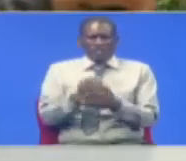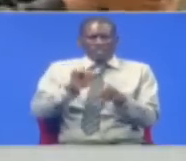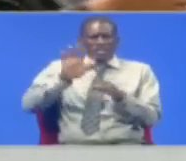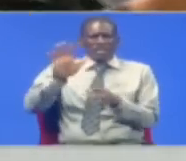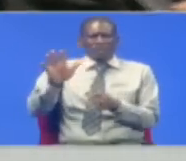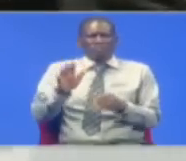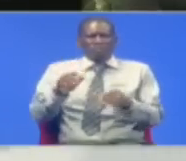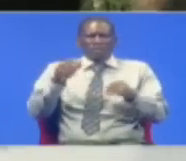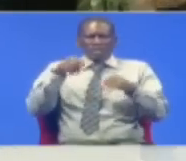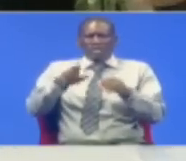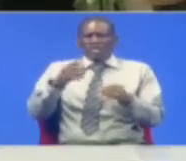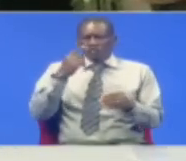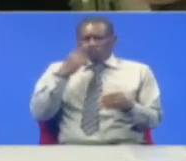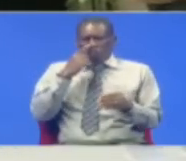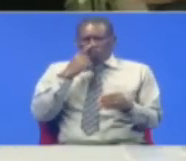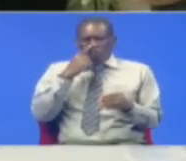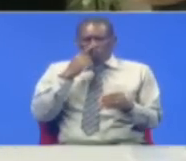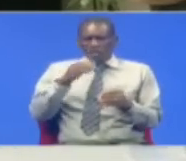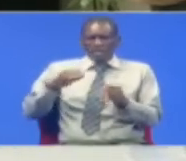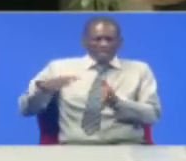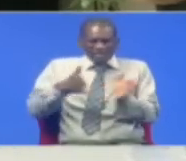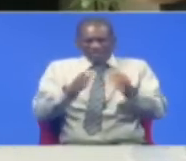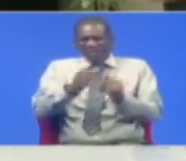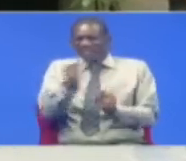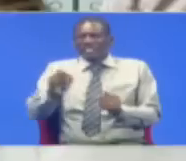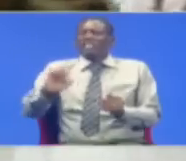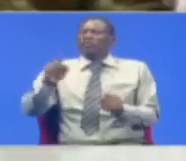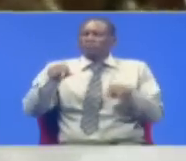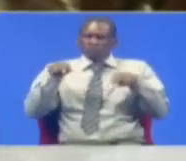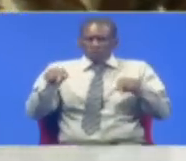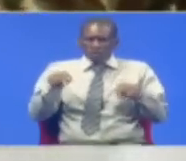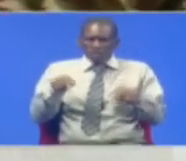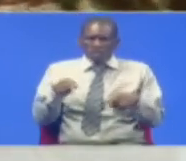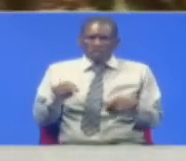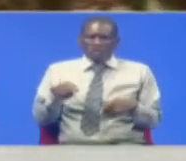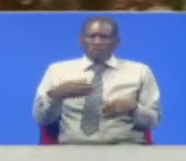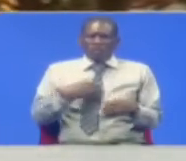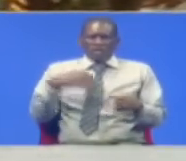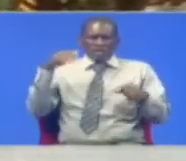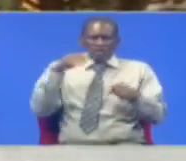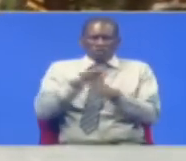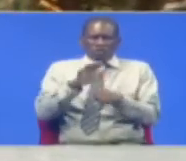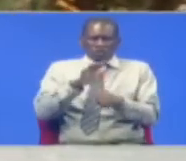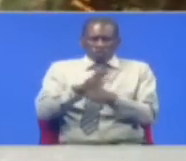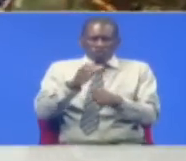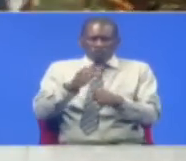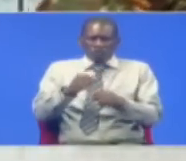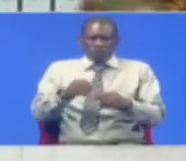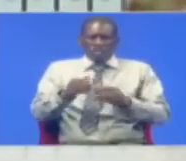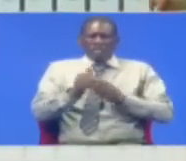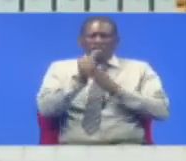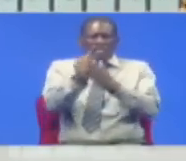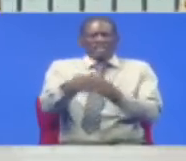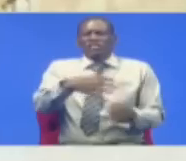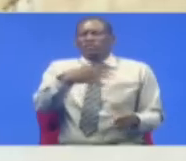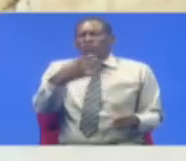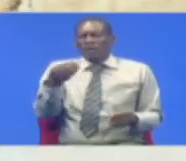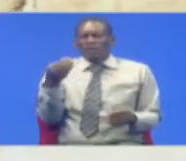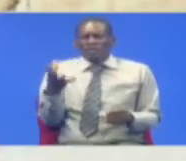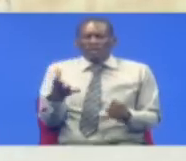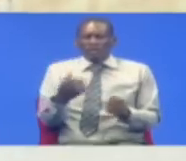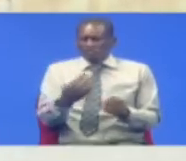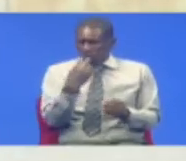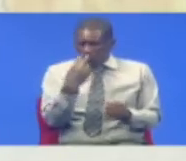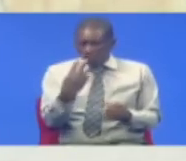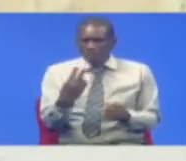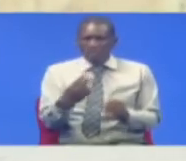Katika boma lake mtaani Riverside Nairobi mapema leo, kulikuwa na pilka pilka za viongozi wakuu serikalini na jamaa waliofika